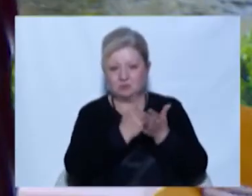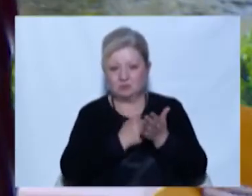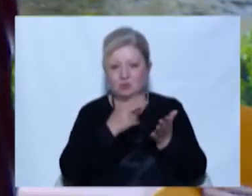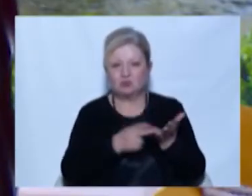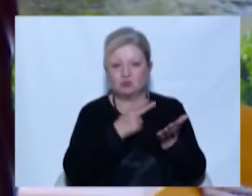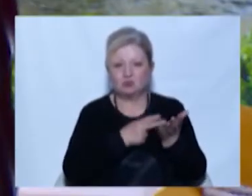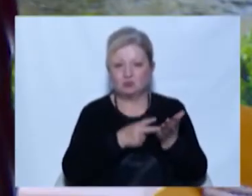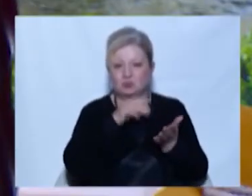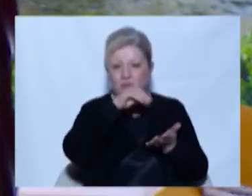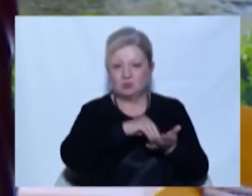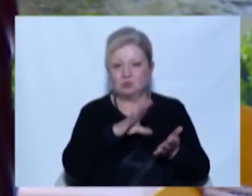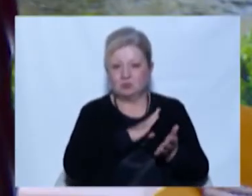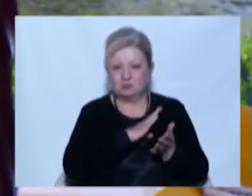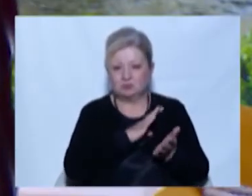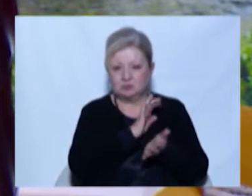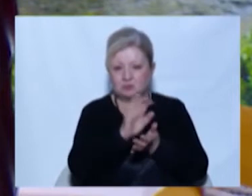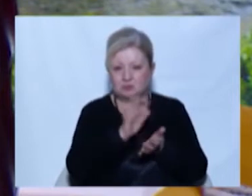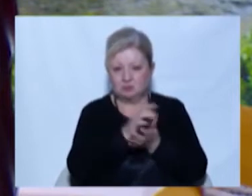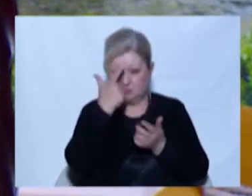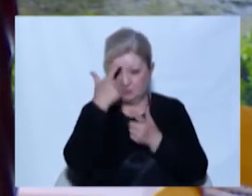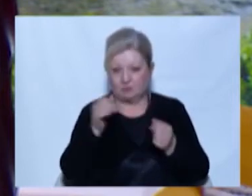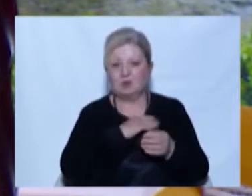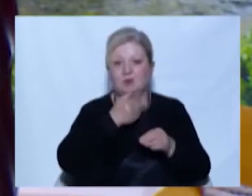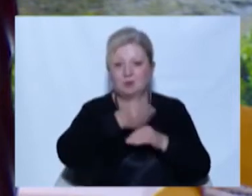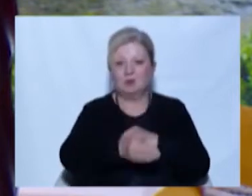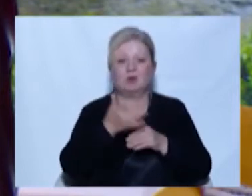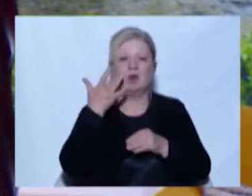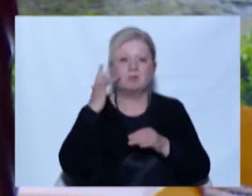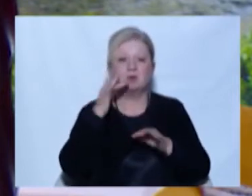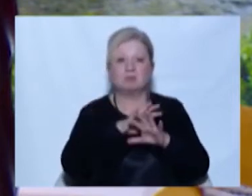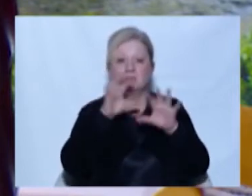Affairs-ში გამოაქვეყნა, რის შემდეგაც ამერიკის შეერთებული შტატების პრეზიდენტი